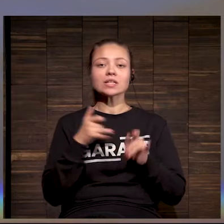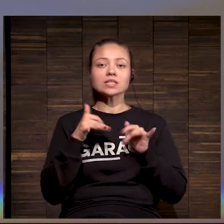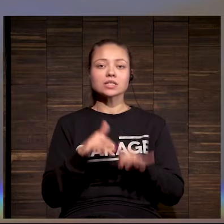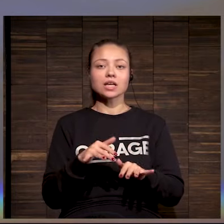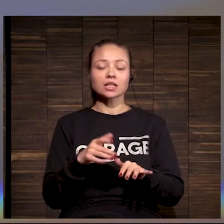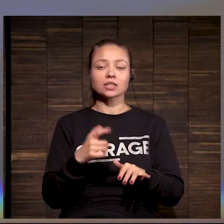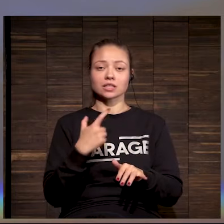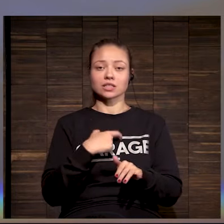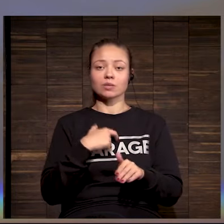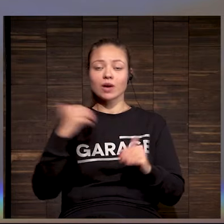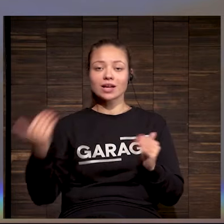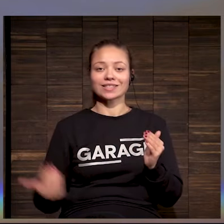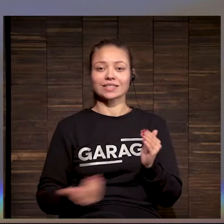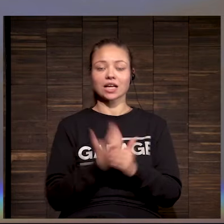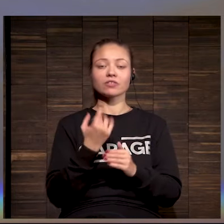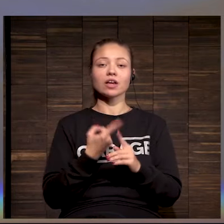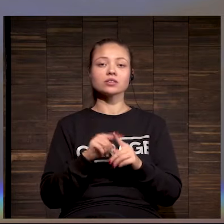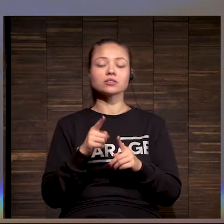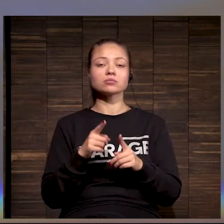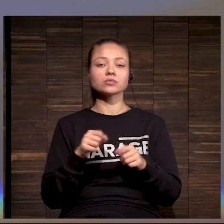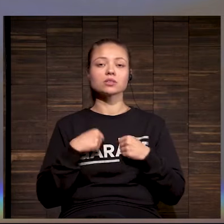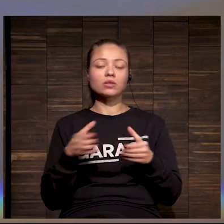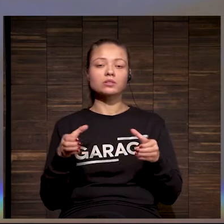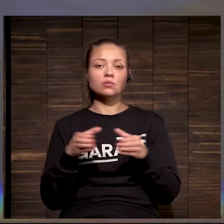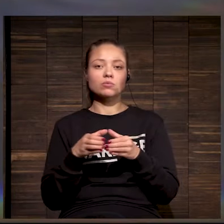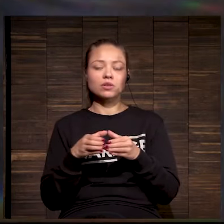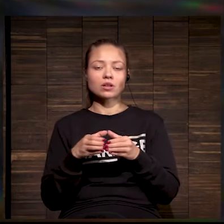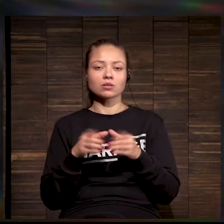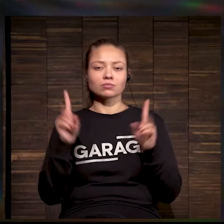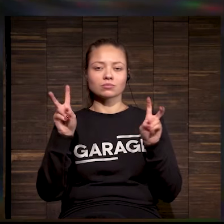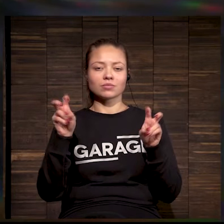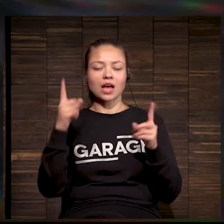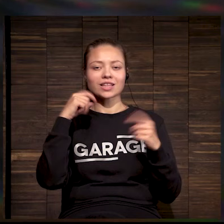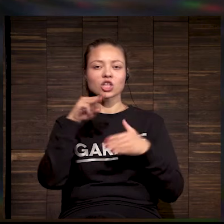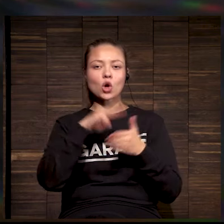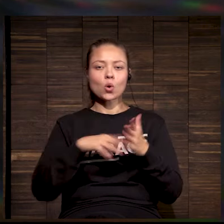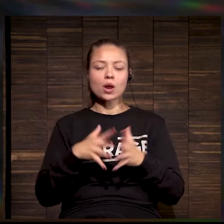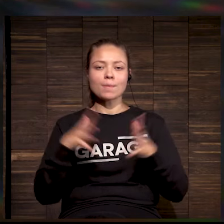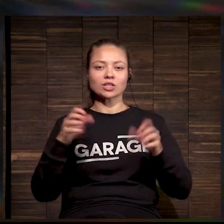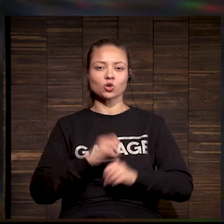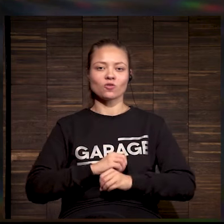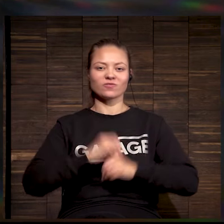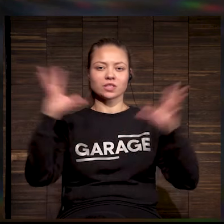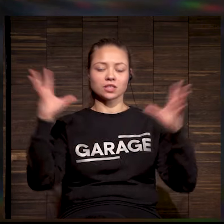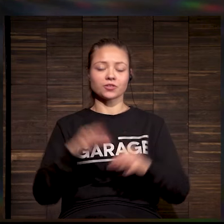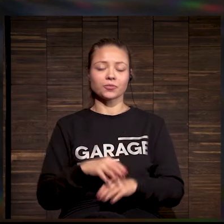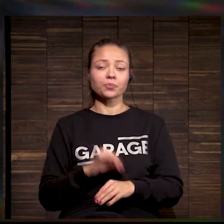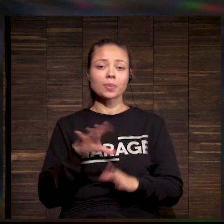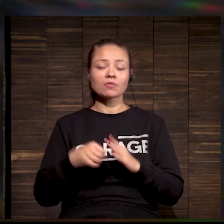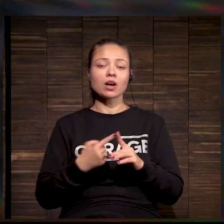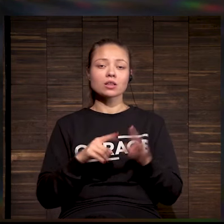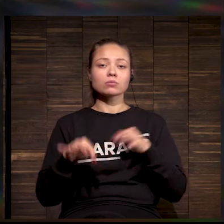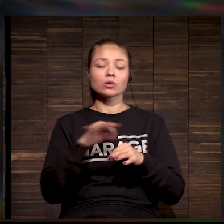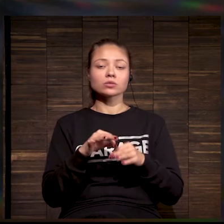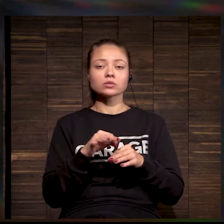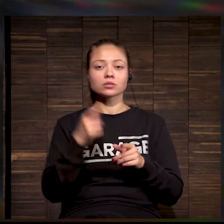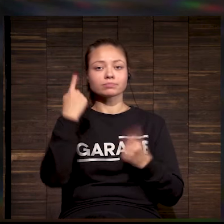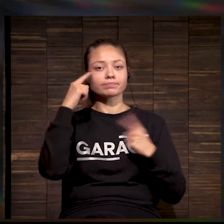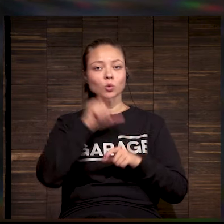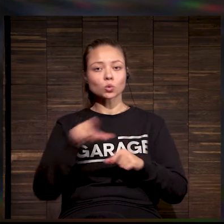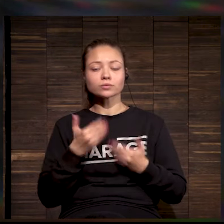заново им занималась компания бластеры теория большого взрыва в этом проекте художники обращались с местным жителям и